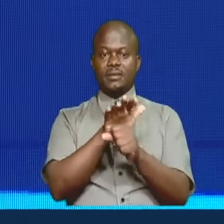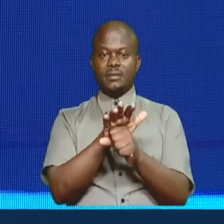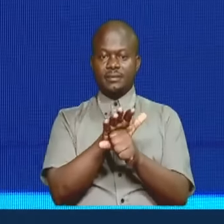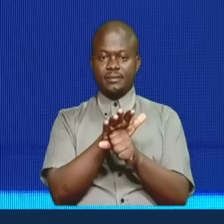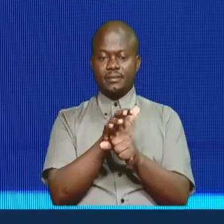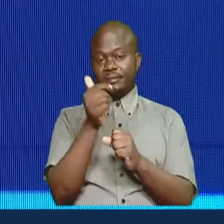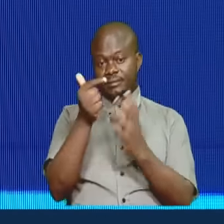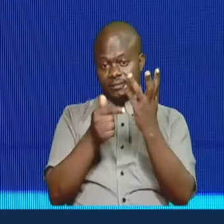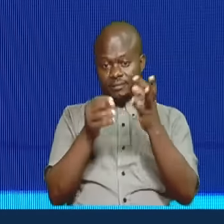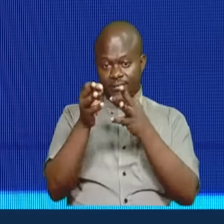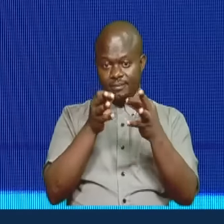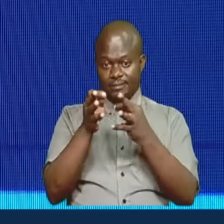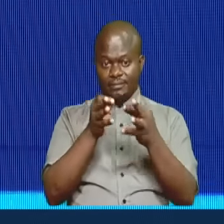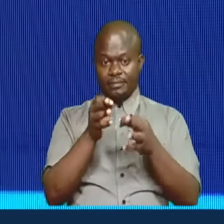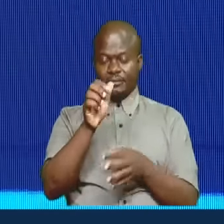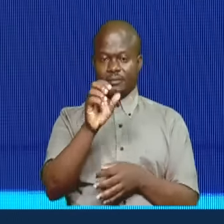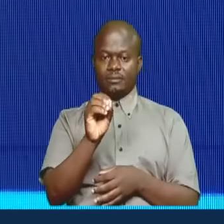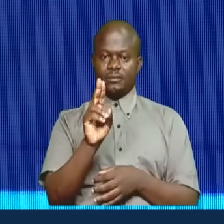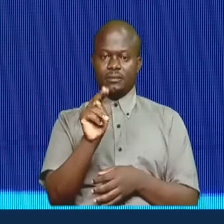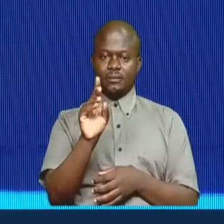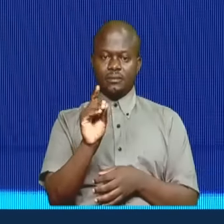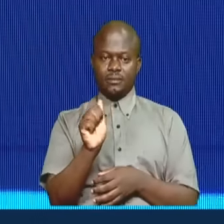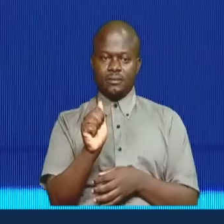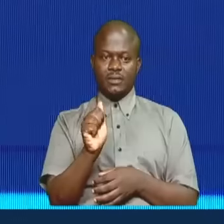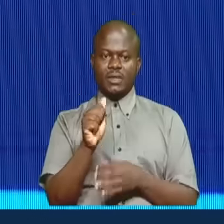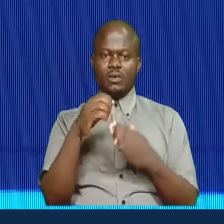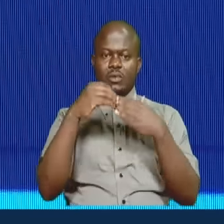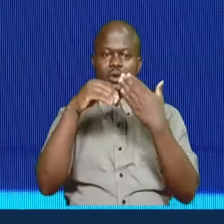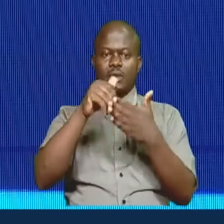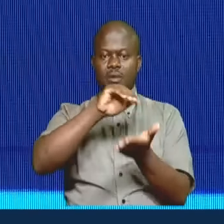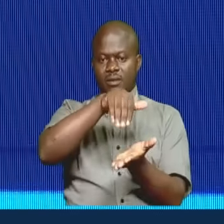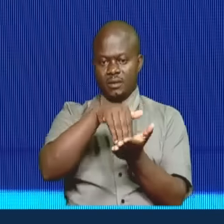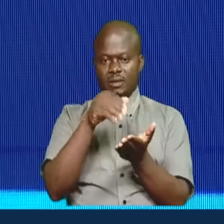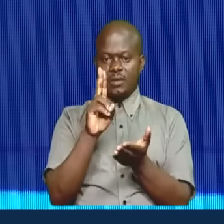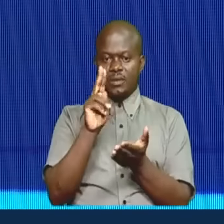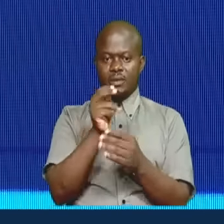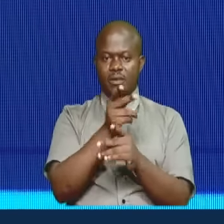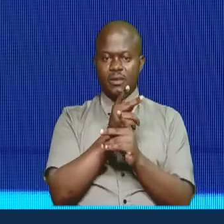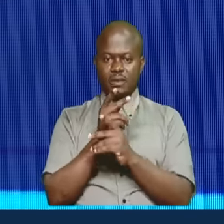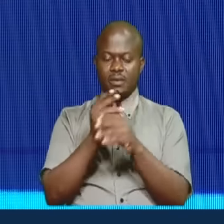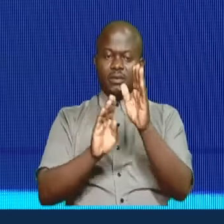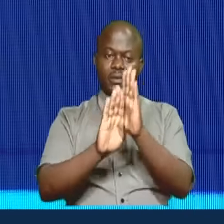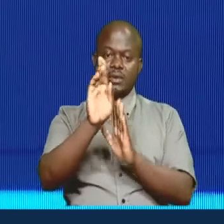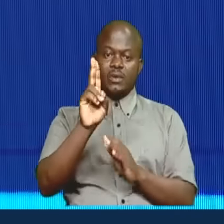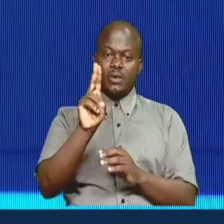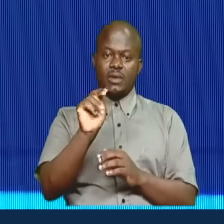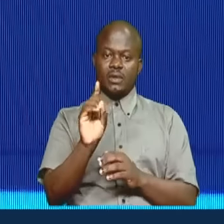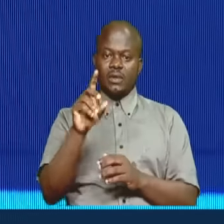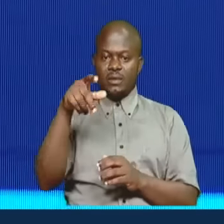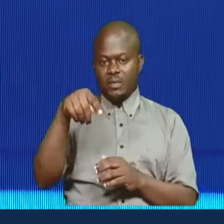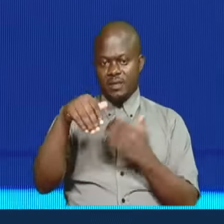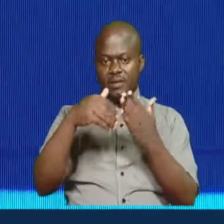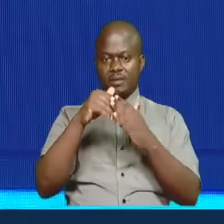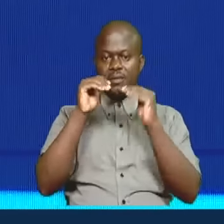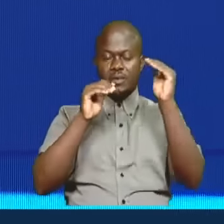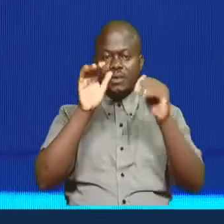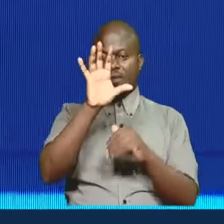Ibi binashimangirwa na Ahuna Eziakonwa, umuyobozi w'ishami ry'umuryango w'abibumbye ryita ku iterambere UNDP ku rwego rwa